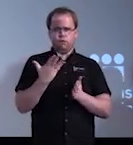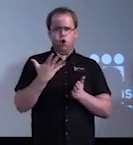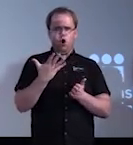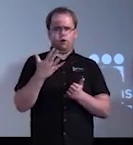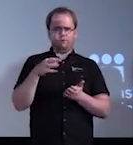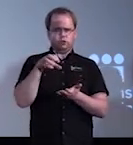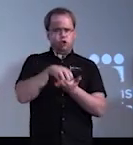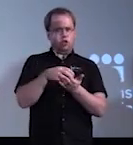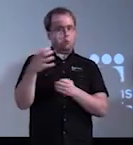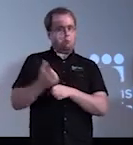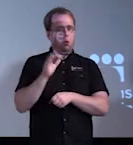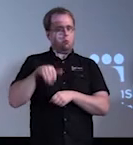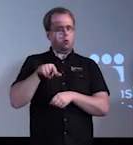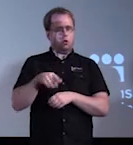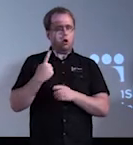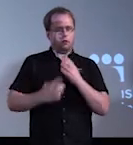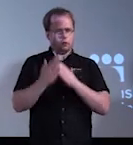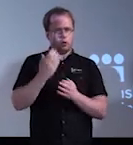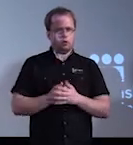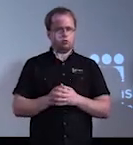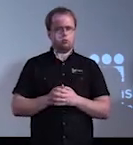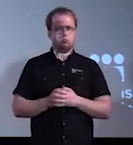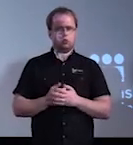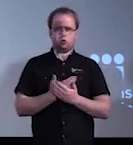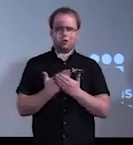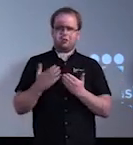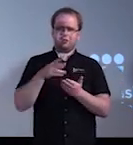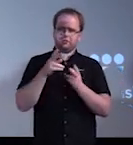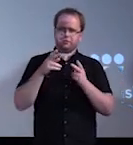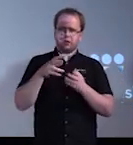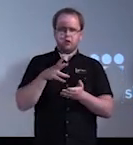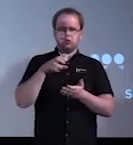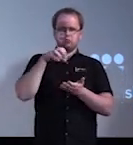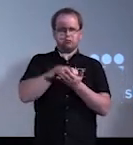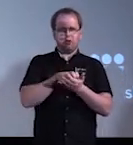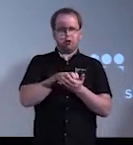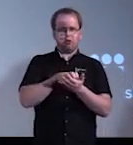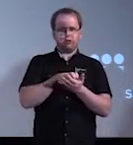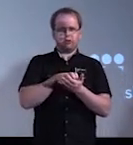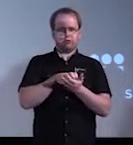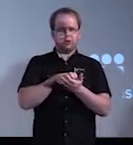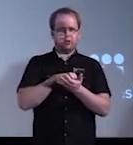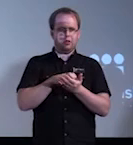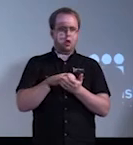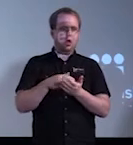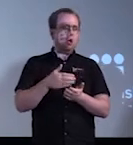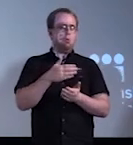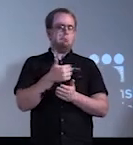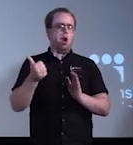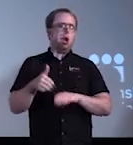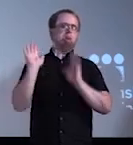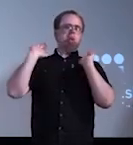ut av filmavtalet. Så att det är ju inte så att staten har helt varit utan röst, så att man kan